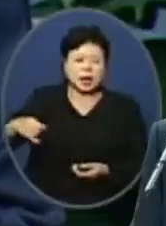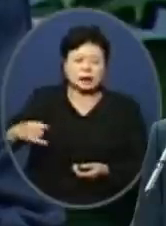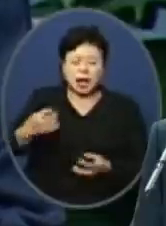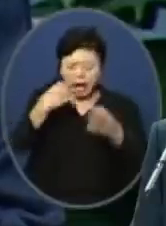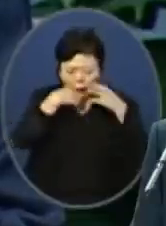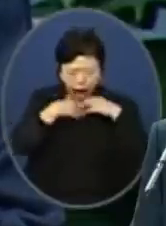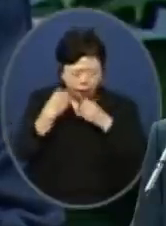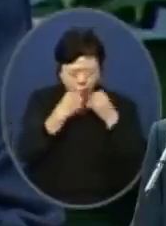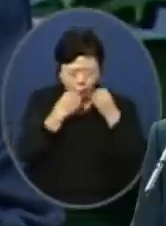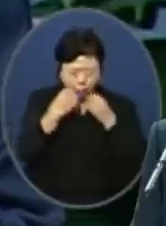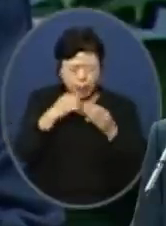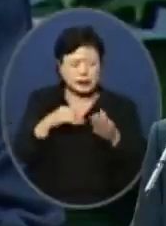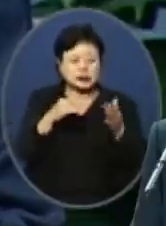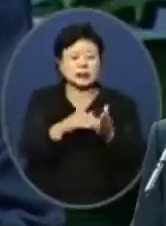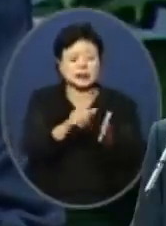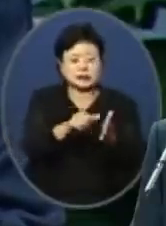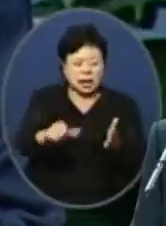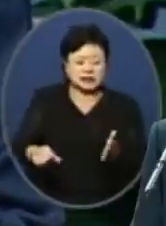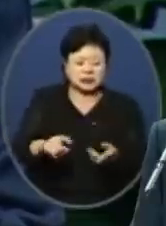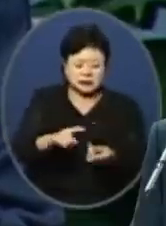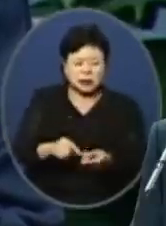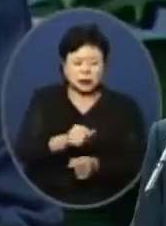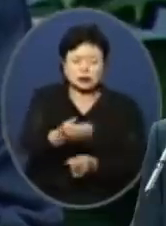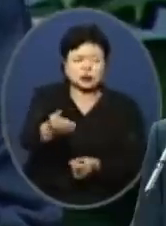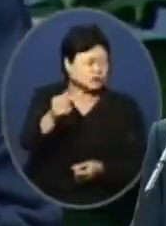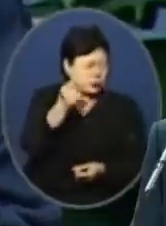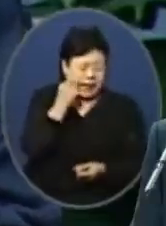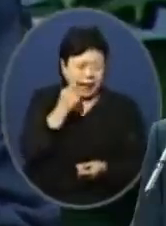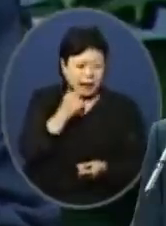먹어버린 이 자식을 그대로 내버려 둘 수 있습니까?